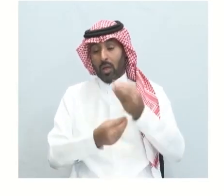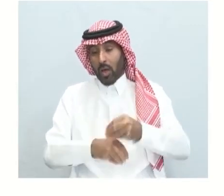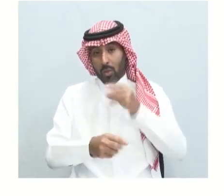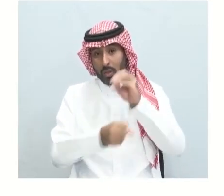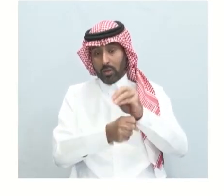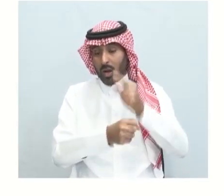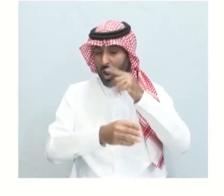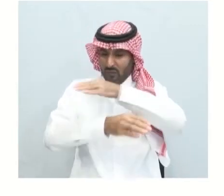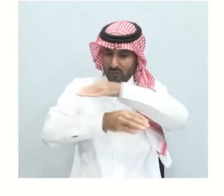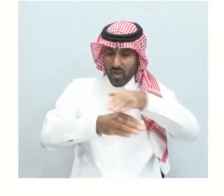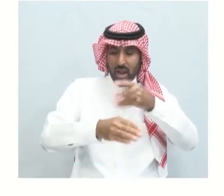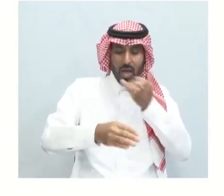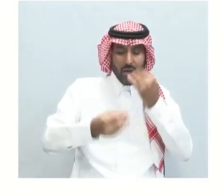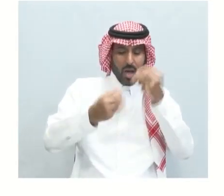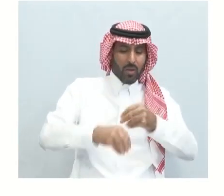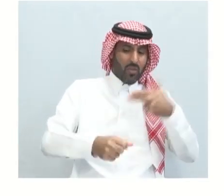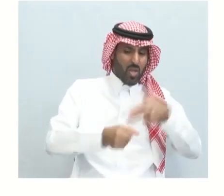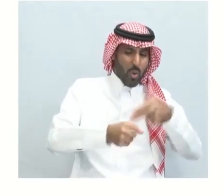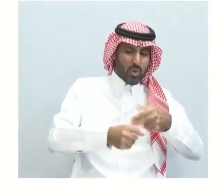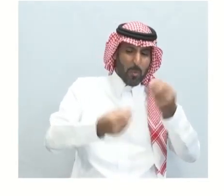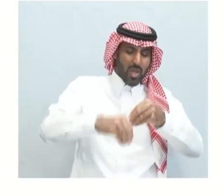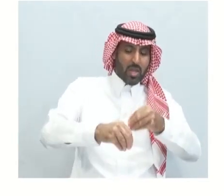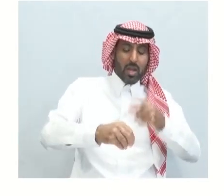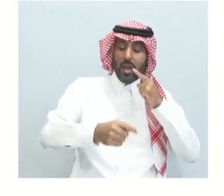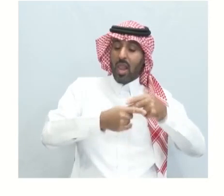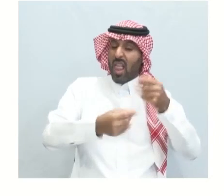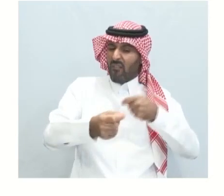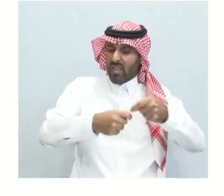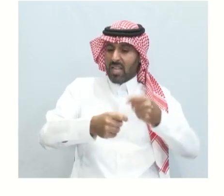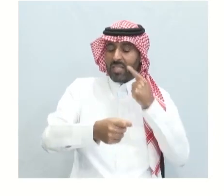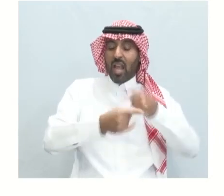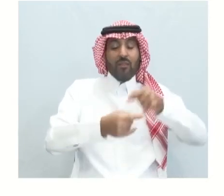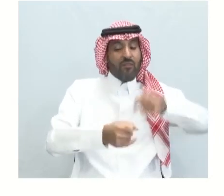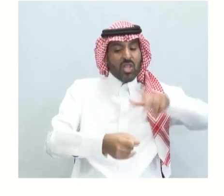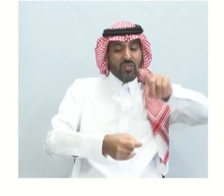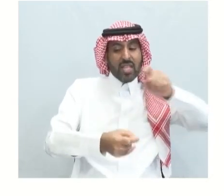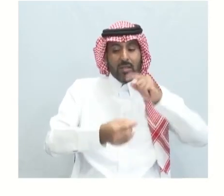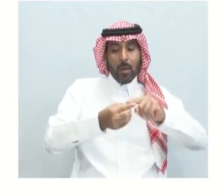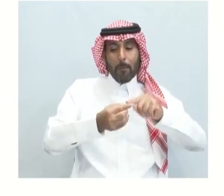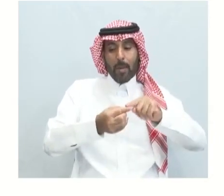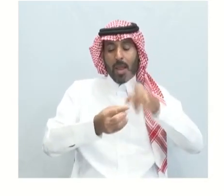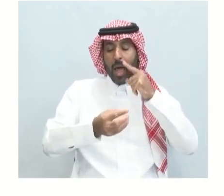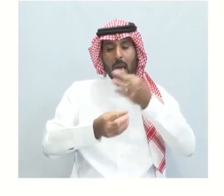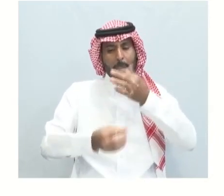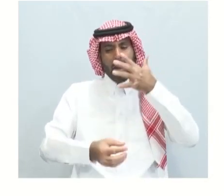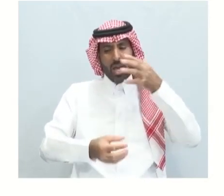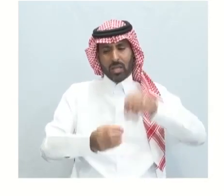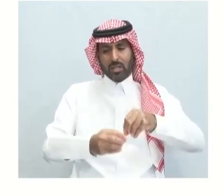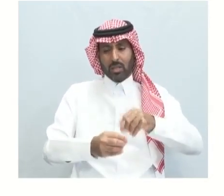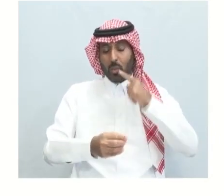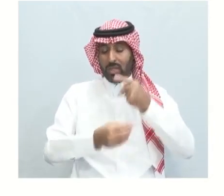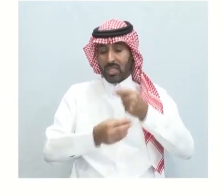ذكرنا بان الرف العربي غني بثرواته الطبيعيه وخاصه اللافلزيه منها ك الفوسفات والبوكسيت والكويت والاملاح